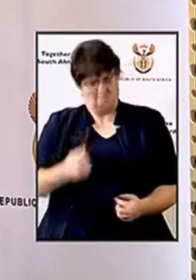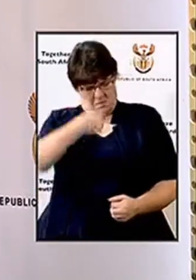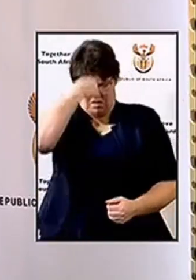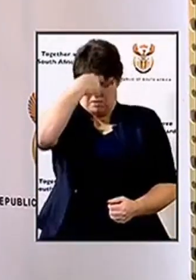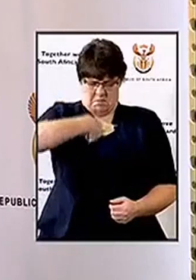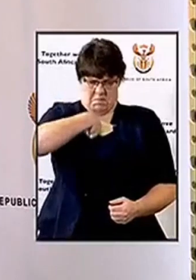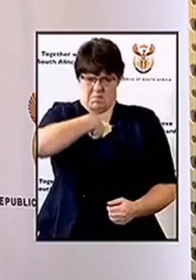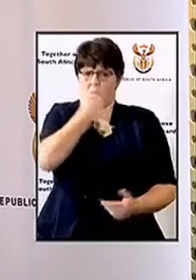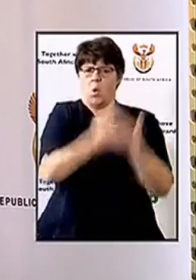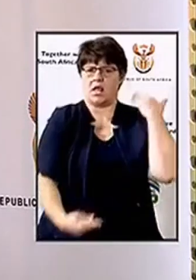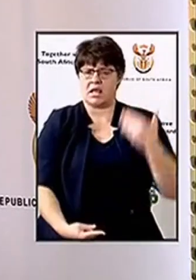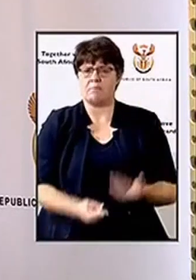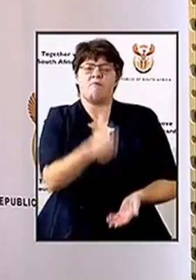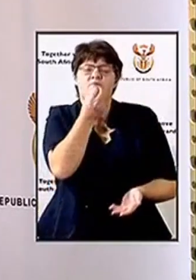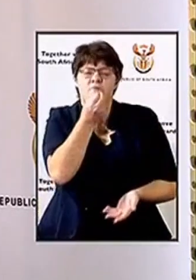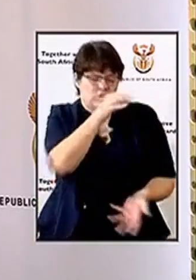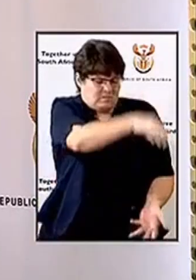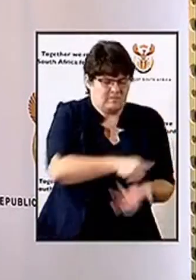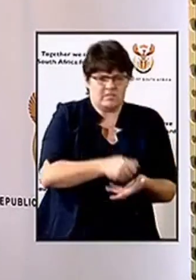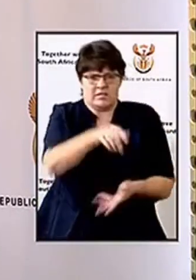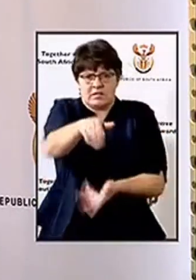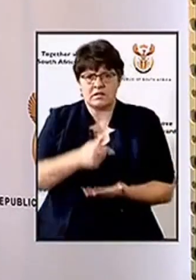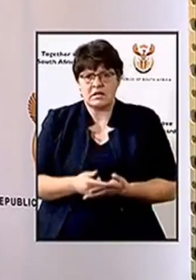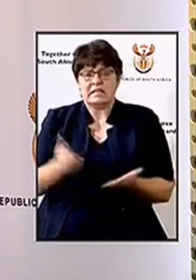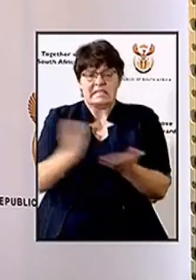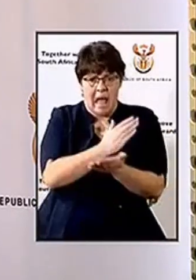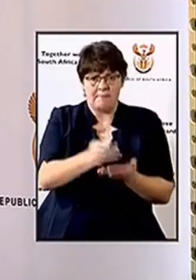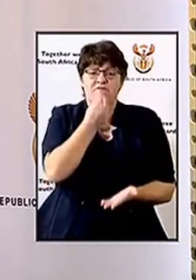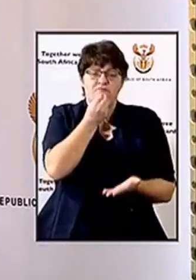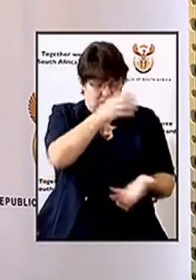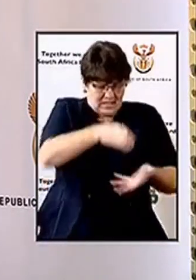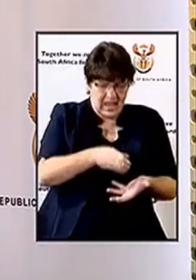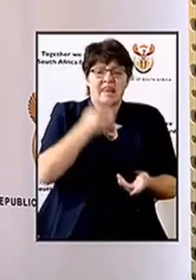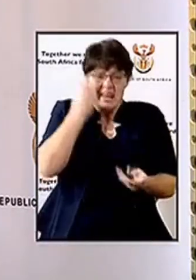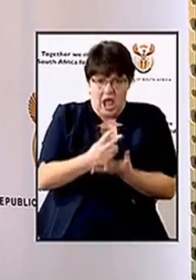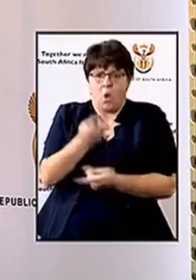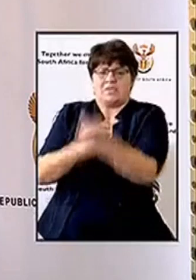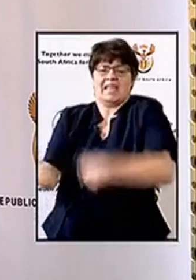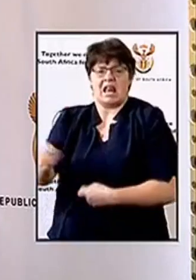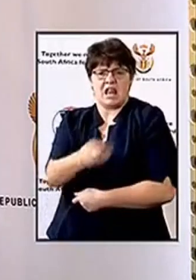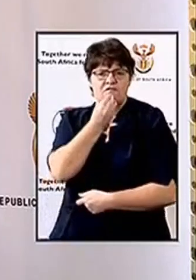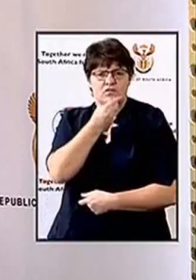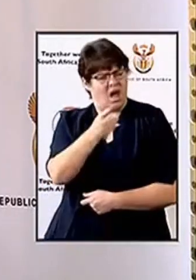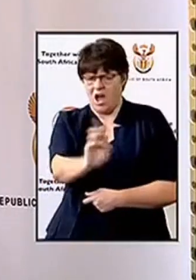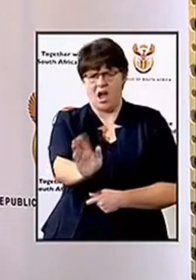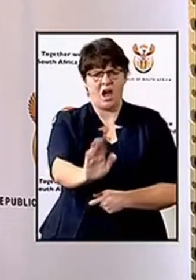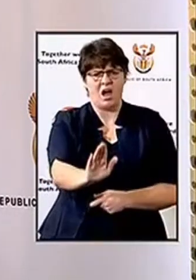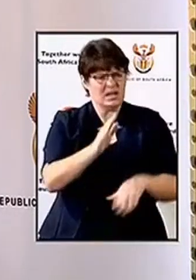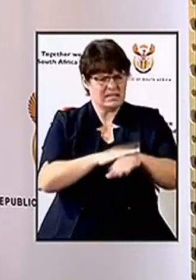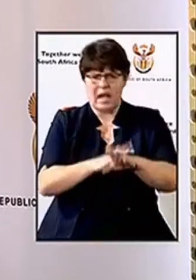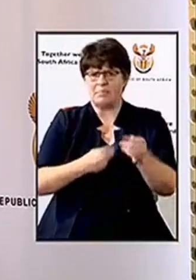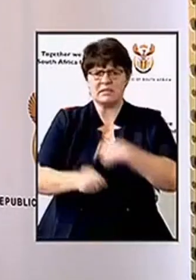self-centered and take food parcels. Some of them end up even selling the food. This is not the time for that. This is the time for us